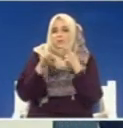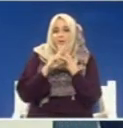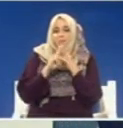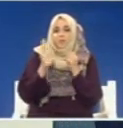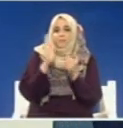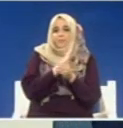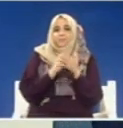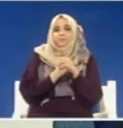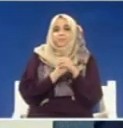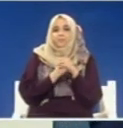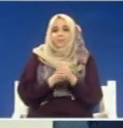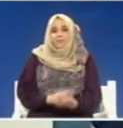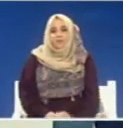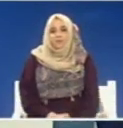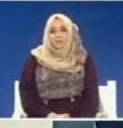ايوه يونس،